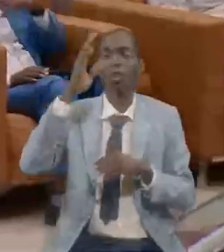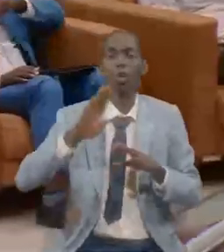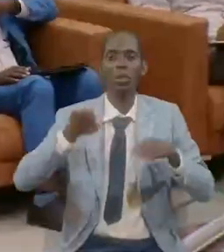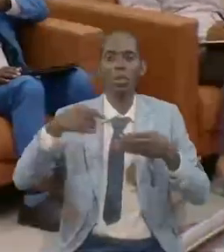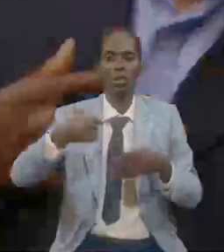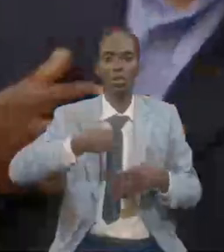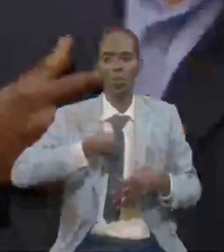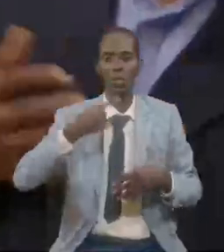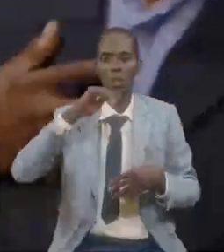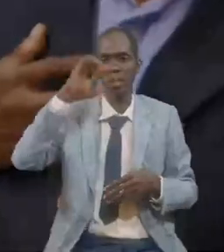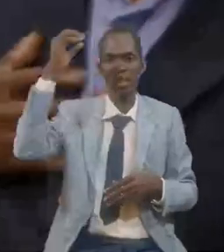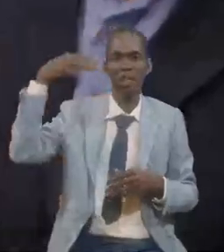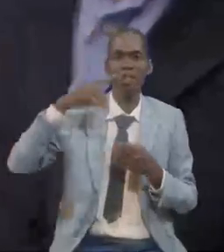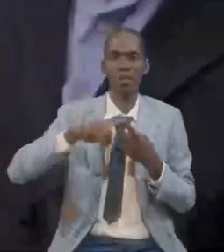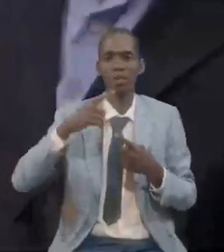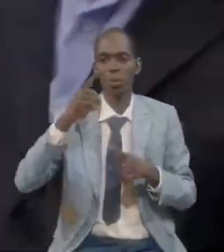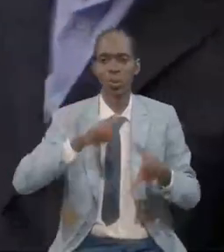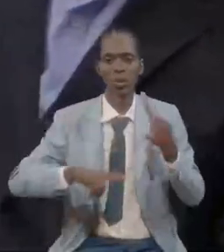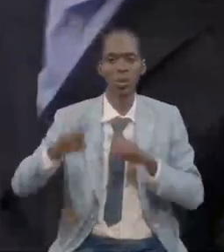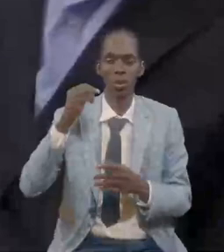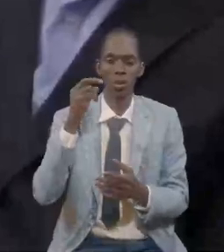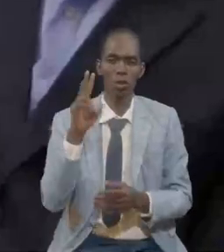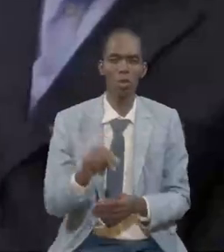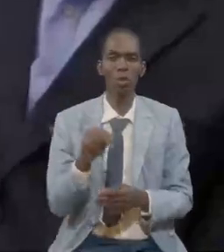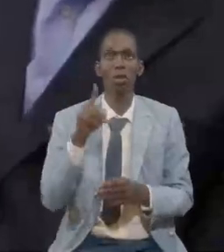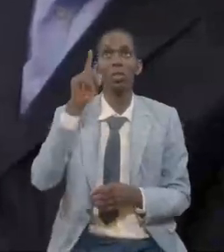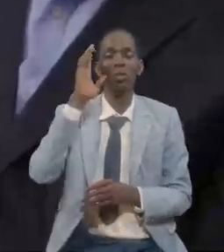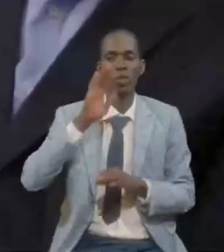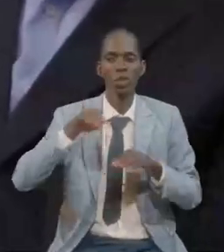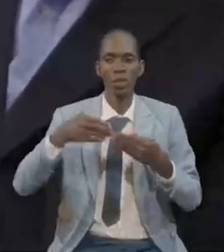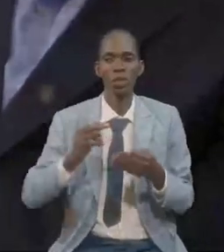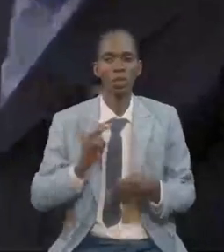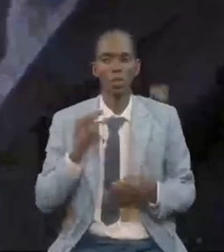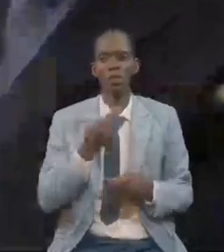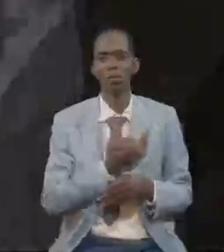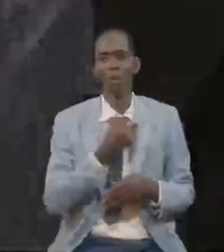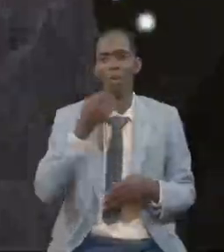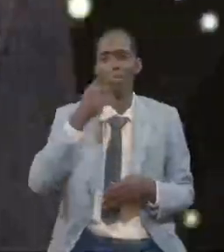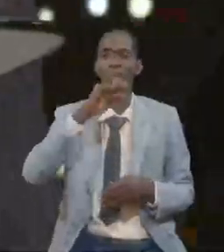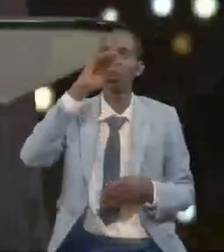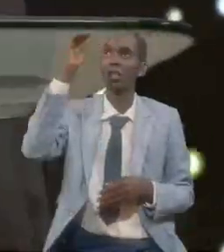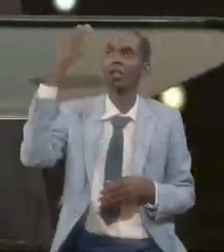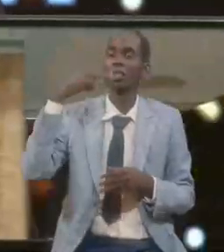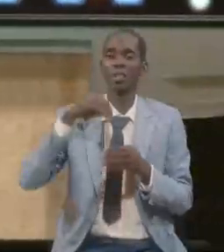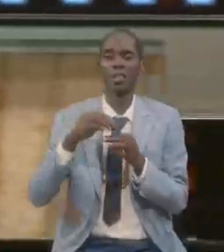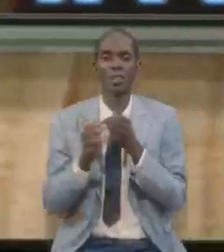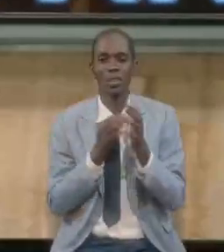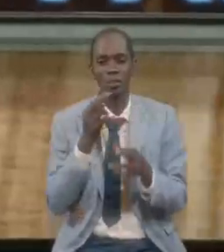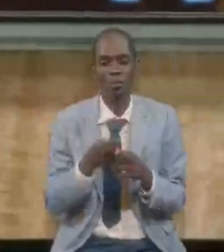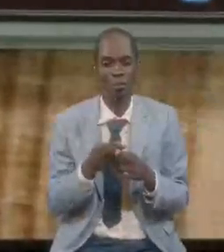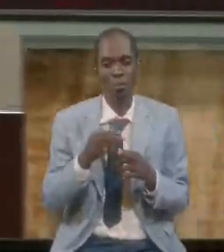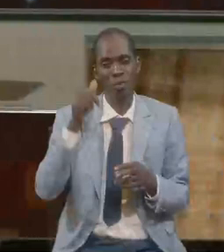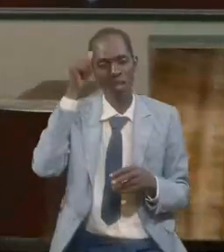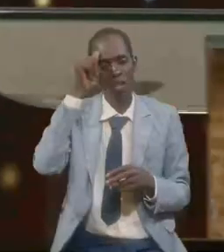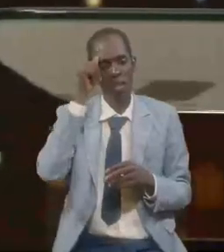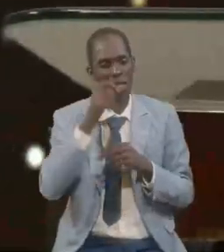cela. Il nous donnera la grâce au nom de Jésus. Il a tenté Ève. Il